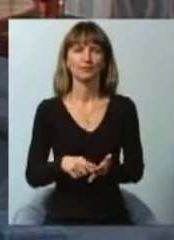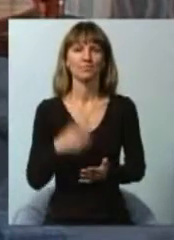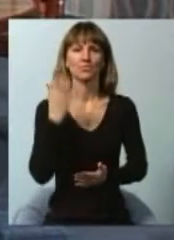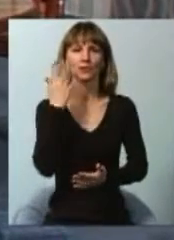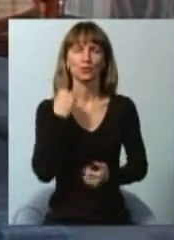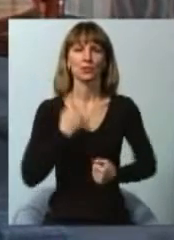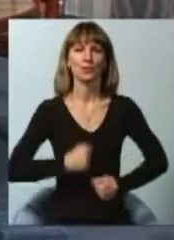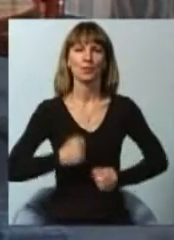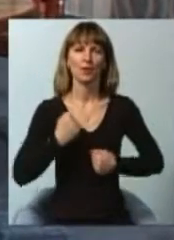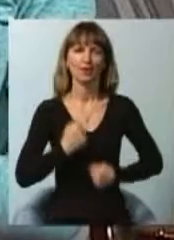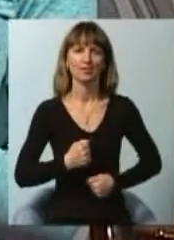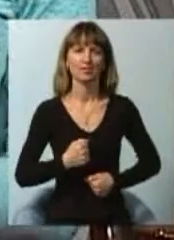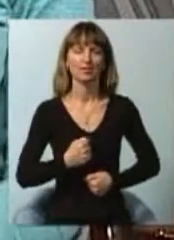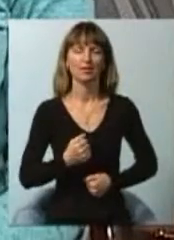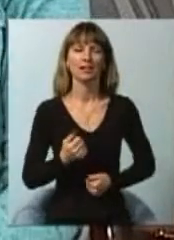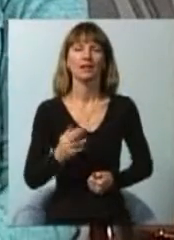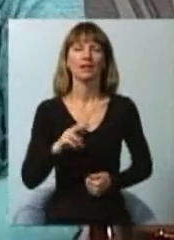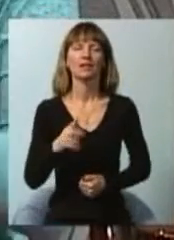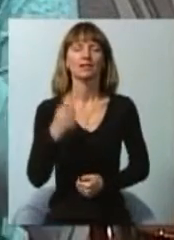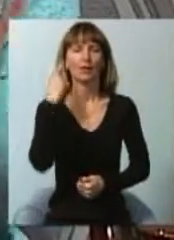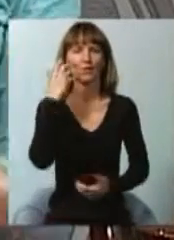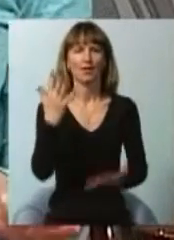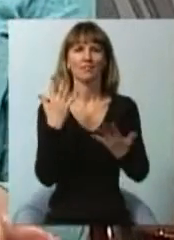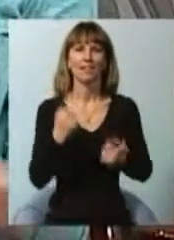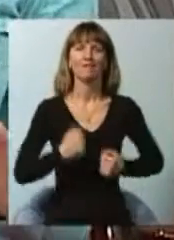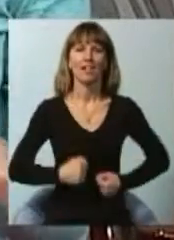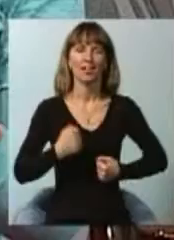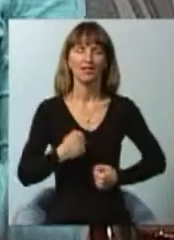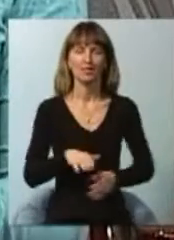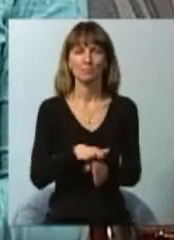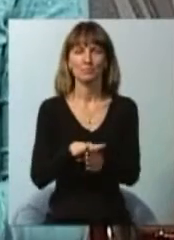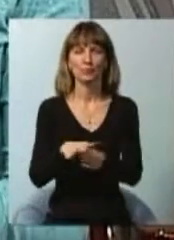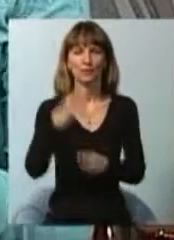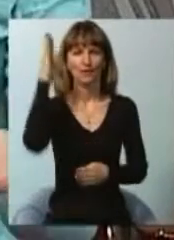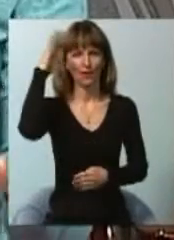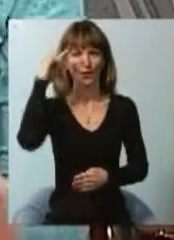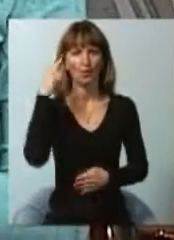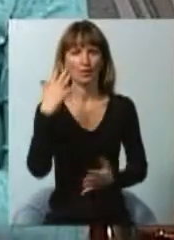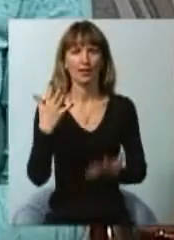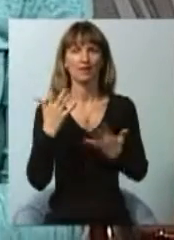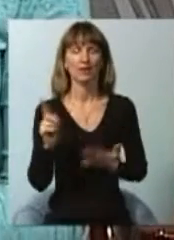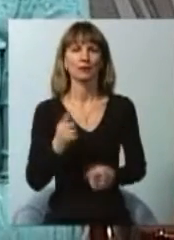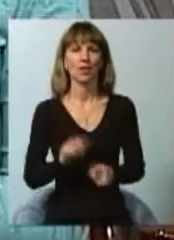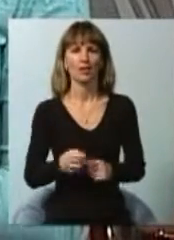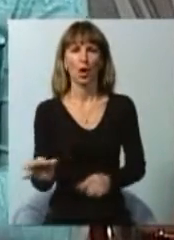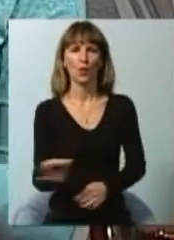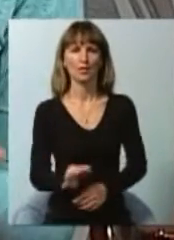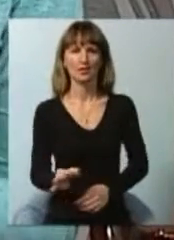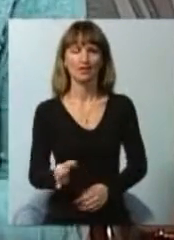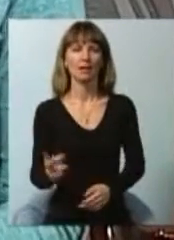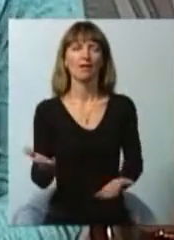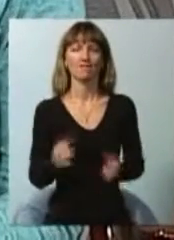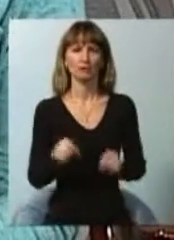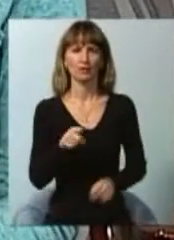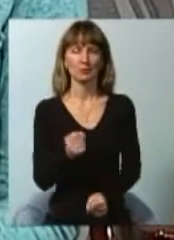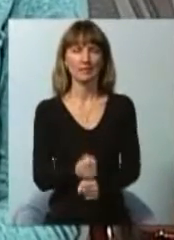коли купаєшся. Як ти уявляєш собі цей процес? От ванна так наповнена водою. Уявімо, що це якесь певне озеро. Як можна